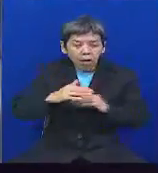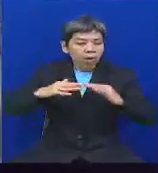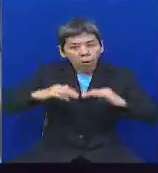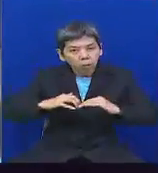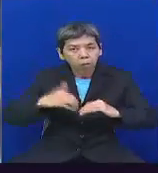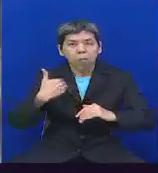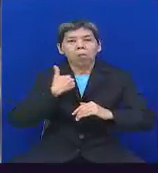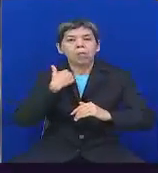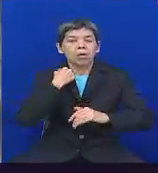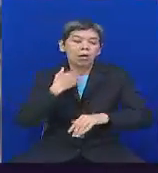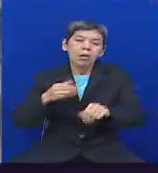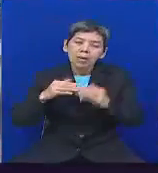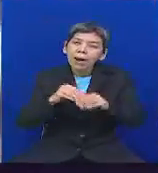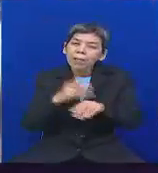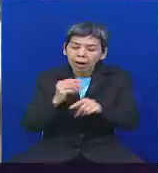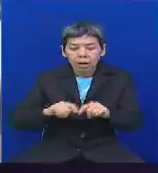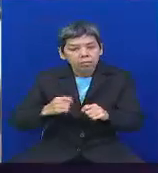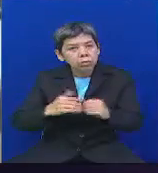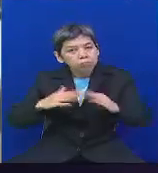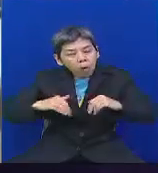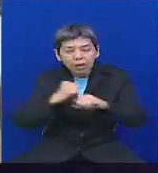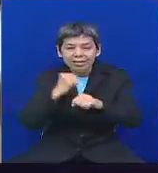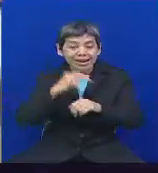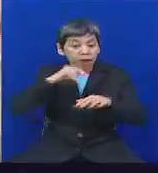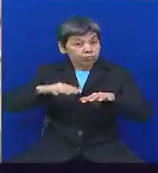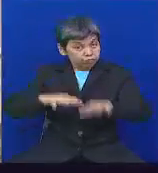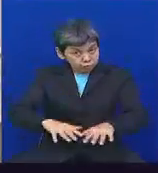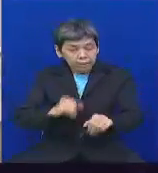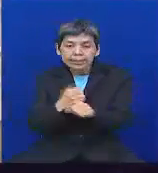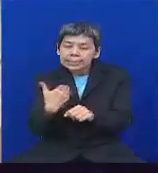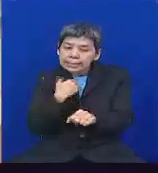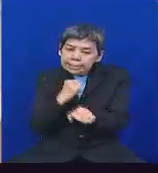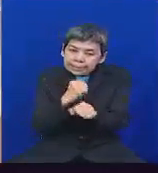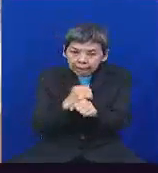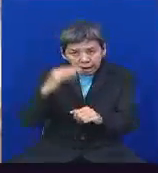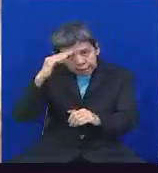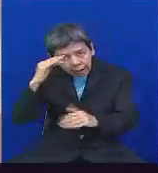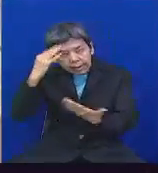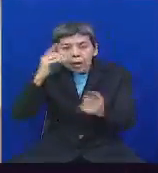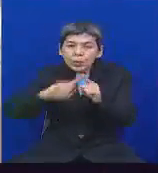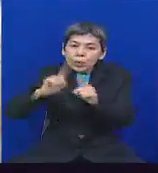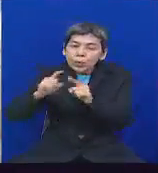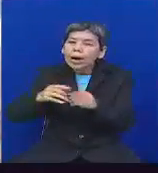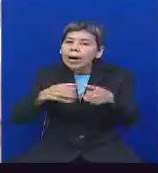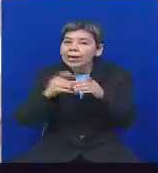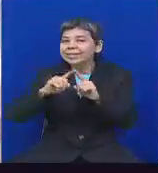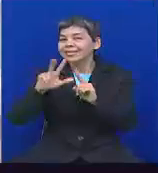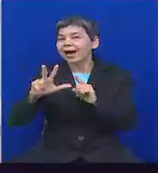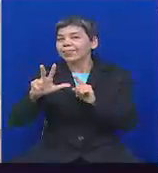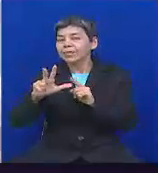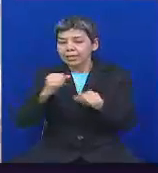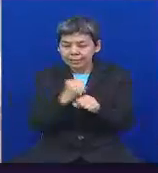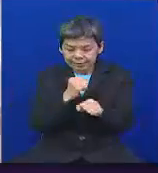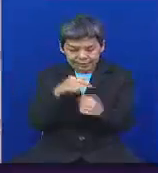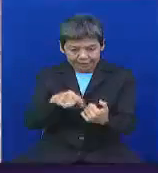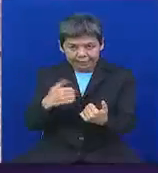แล้วก็สะพานไม้ขาด2จุดหลังจากที่น้ำลดนะคะเจ้าหน้าที่ทางจังหวัดและกำลังทหารจากหน่วยฝึกรบพิเศษที่3ค่ายประตูผ